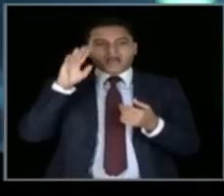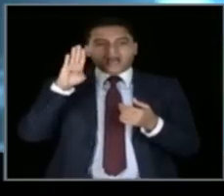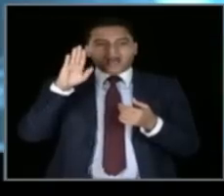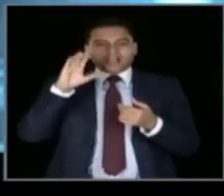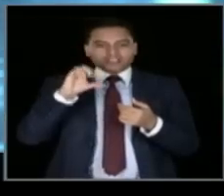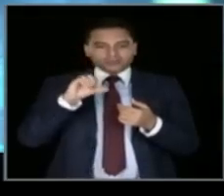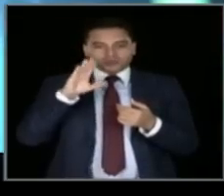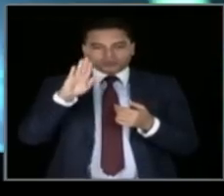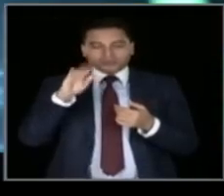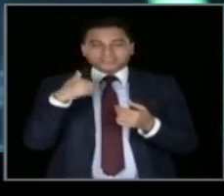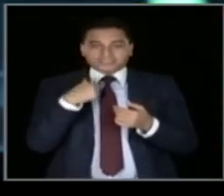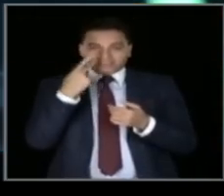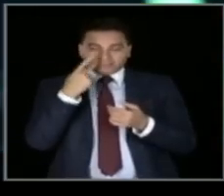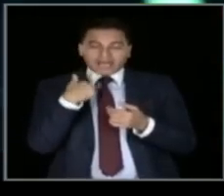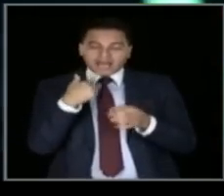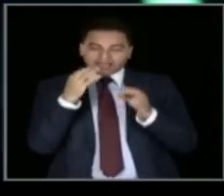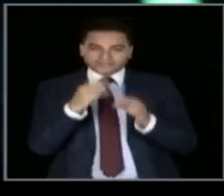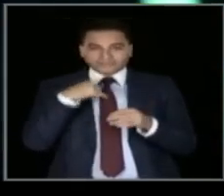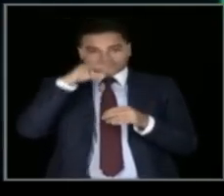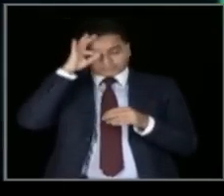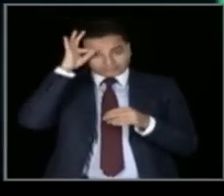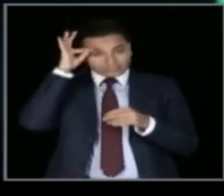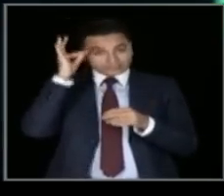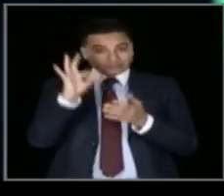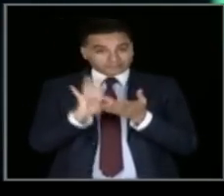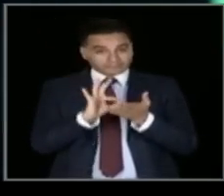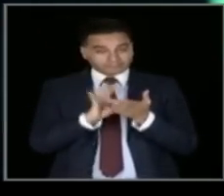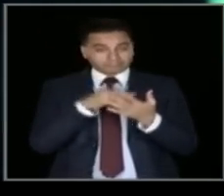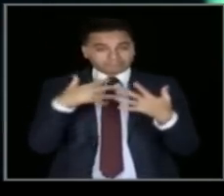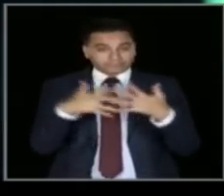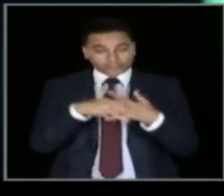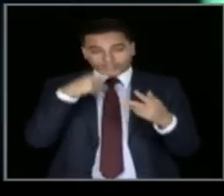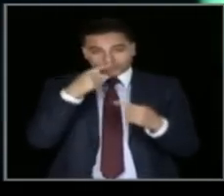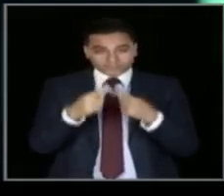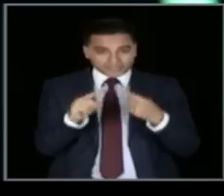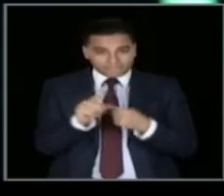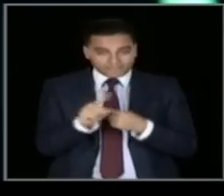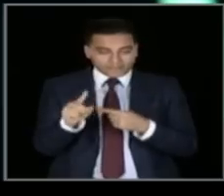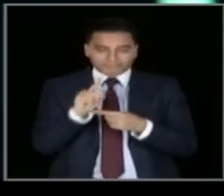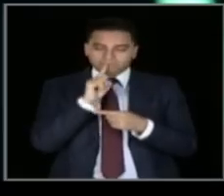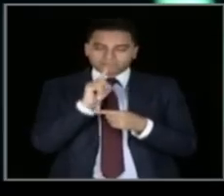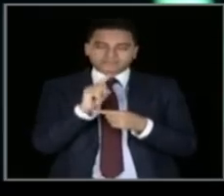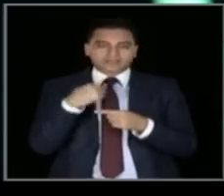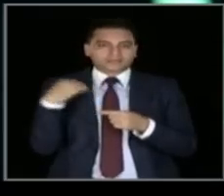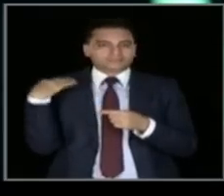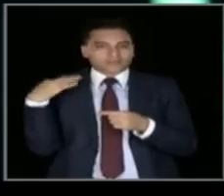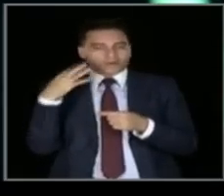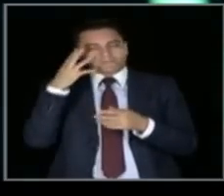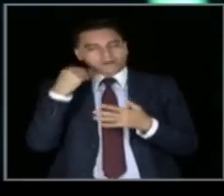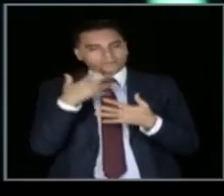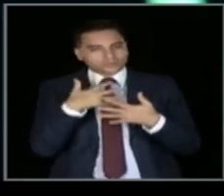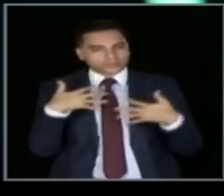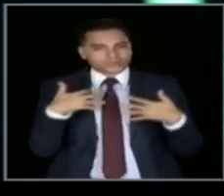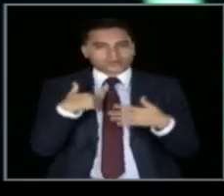على الرغم ان احنا للاسف ما حالفناش الحظ الموسم ده، ولكن انا مبسوط جدا ان احنا خدنا التجربه، اتعرفت على ناس كتير جدا